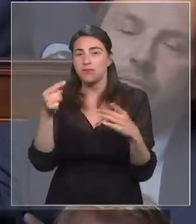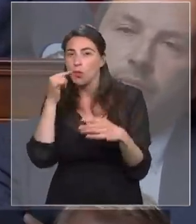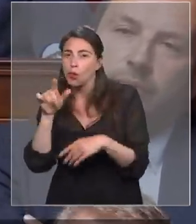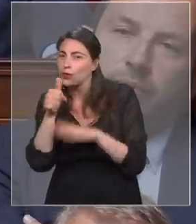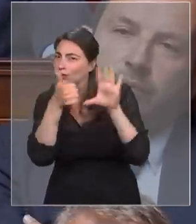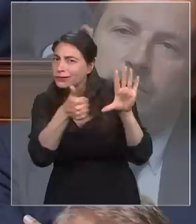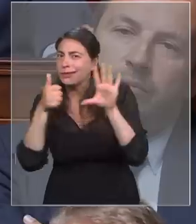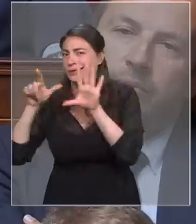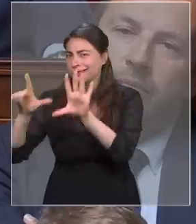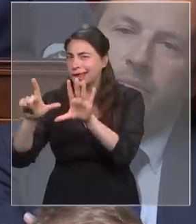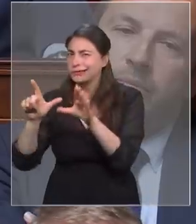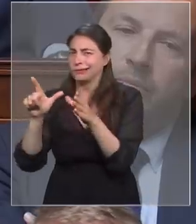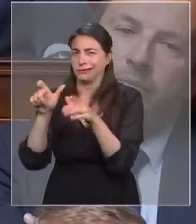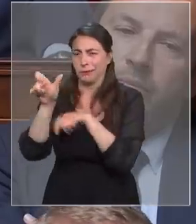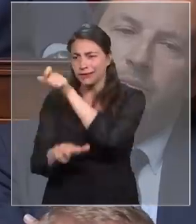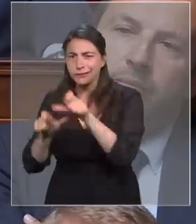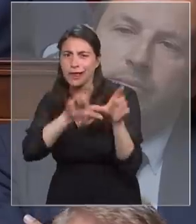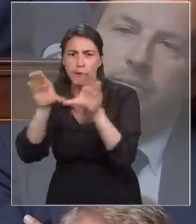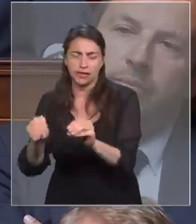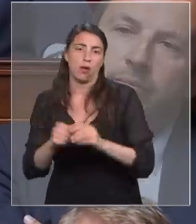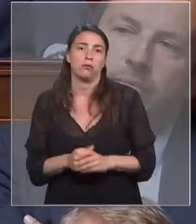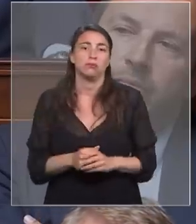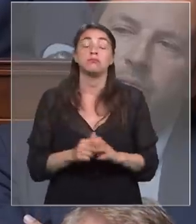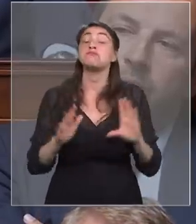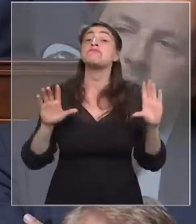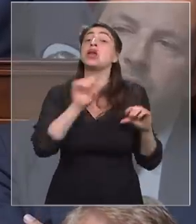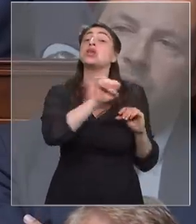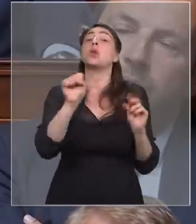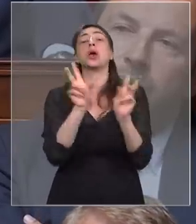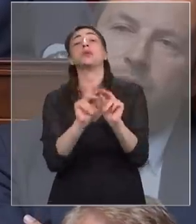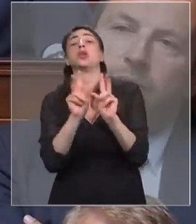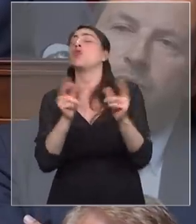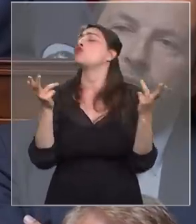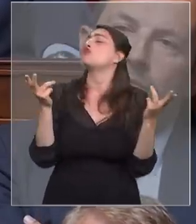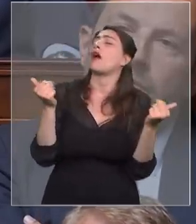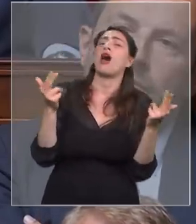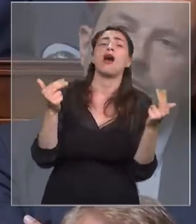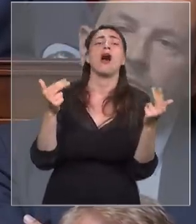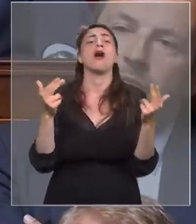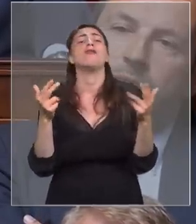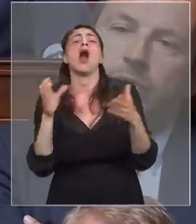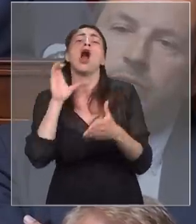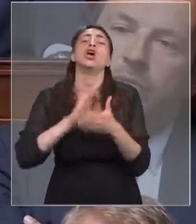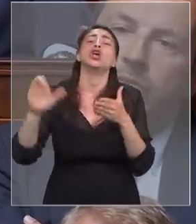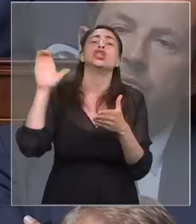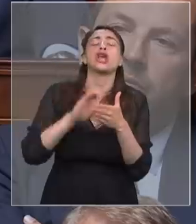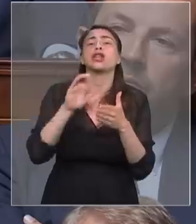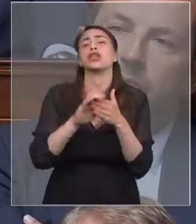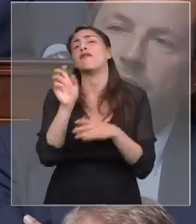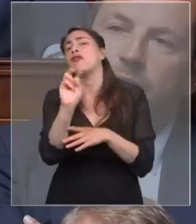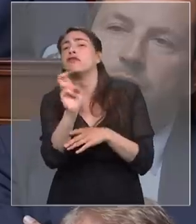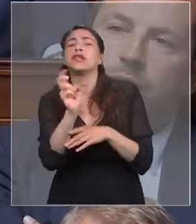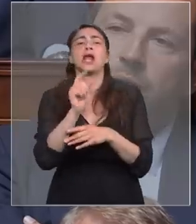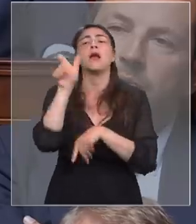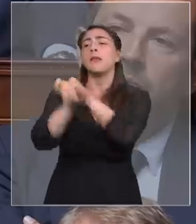La direction de la Sécurité sociale explique que tout va bien. Ces millions de cartes vitales en trop appartiendraient à des personnes décédées ou qui ont quitté